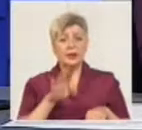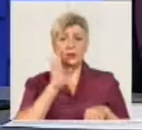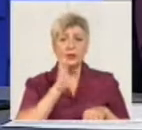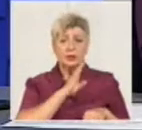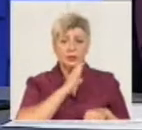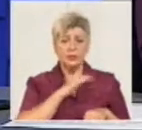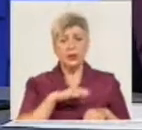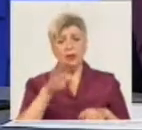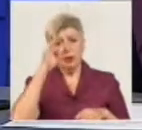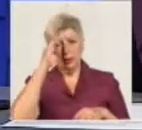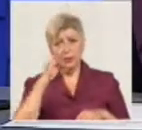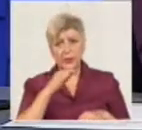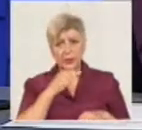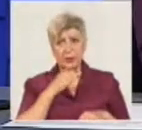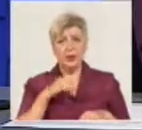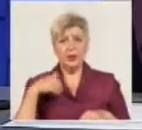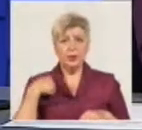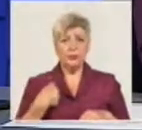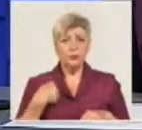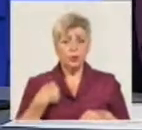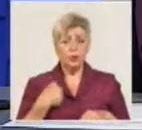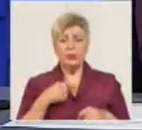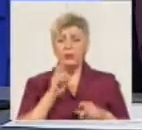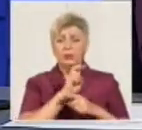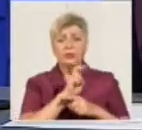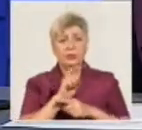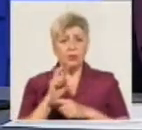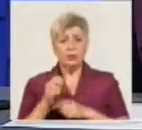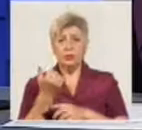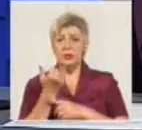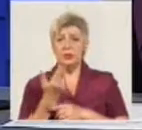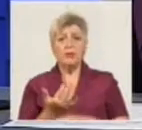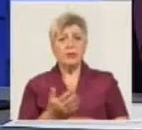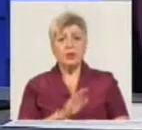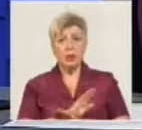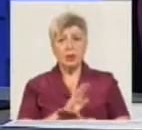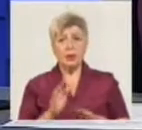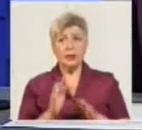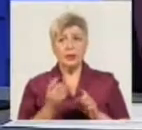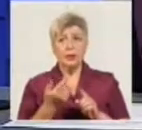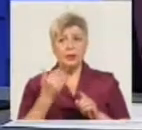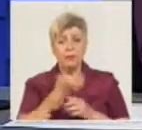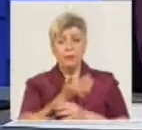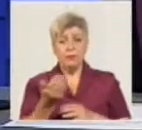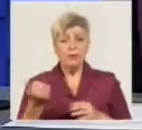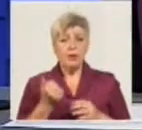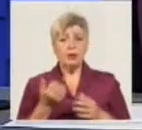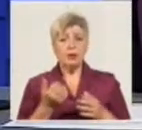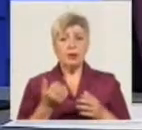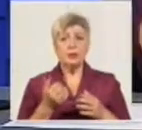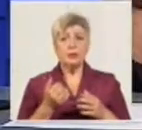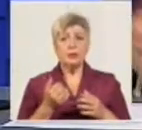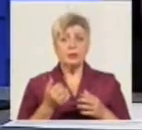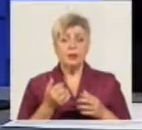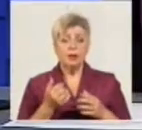татусі, вдови, вони не ходять, не вимагають в більшості своїй. Вони ці кошти, котрі отримають, як я сказала вже, за компенсацію,